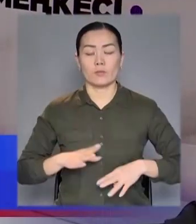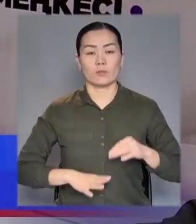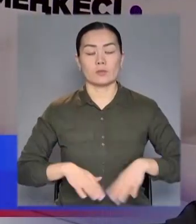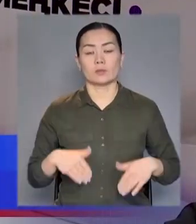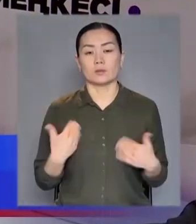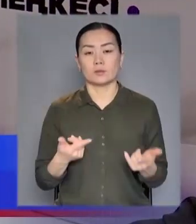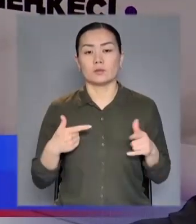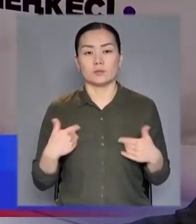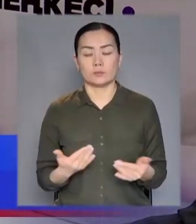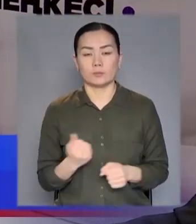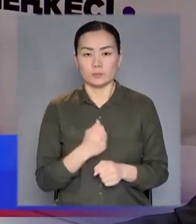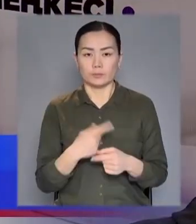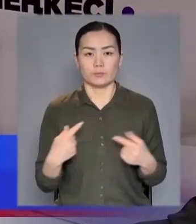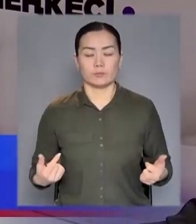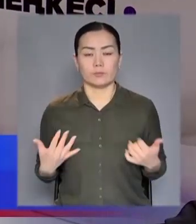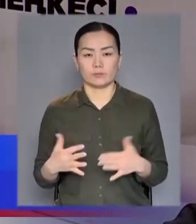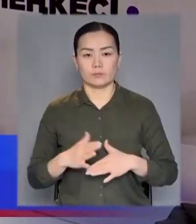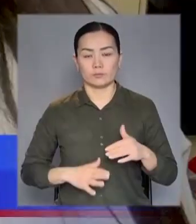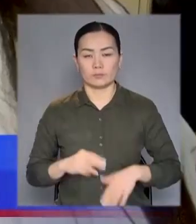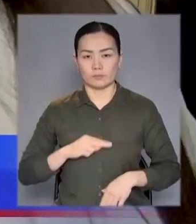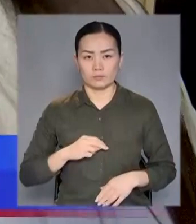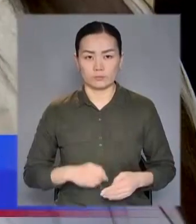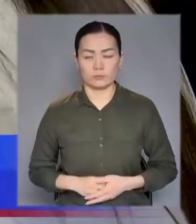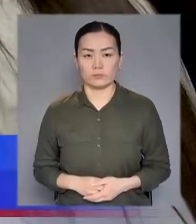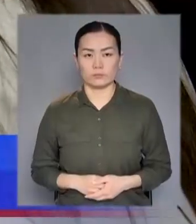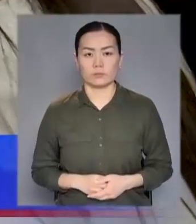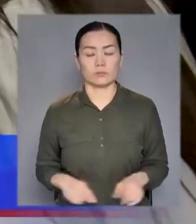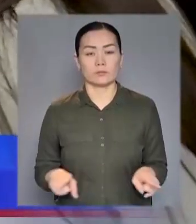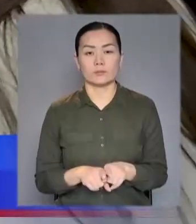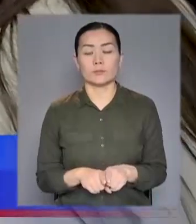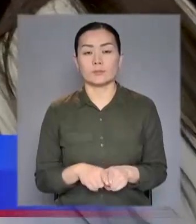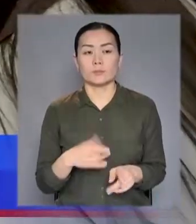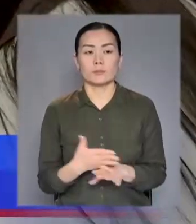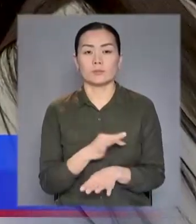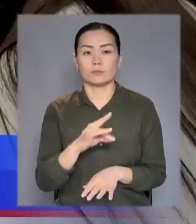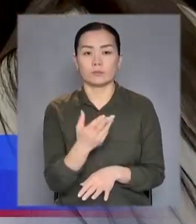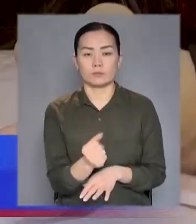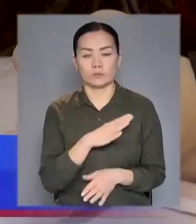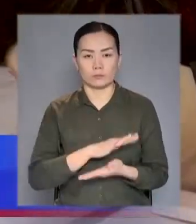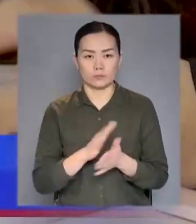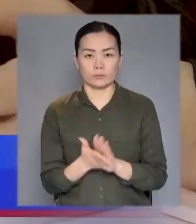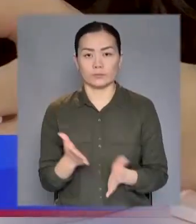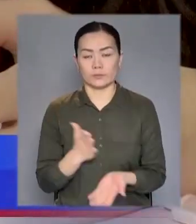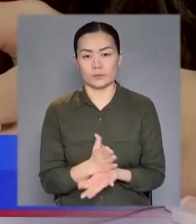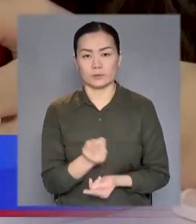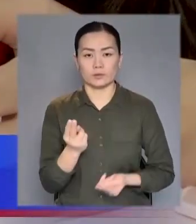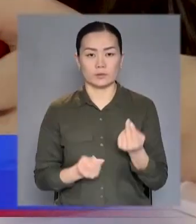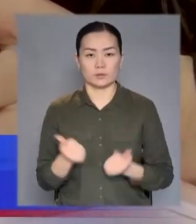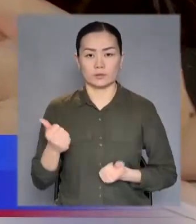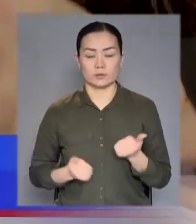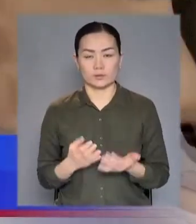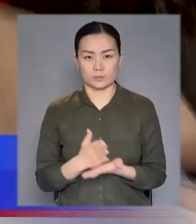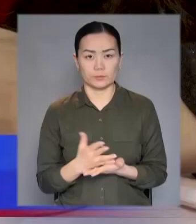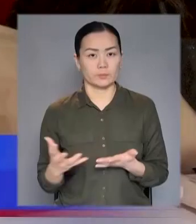дали им свои советы по некоторым востребованным специальностям. Также на передвижной ярмарке были организованы интеллектуальные